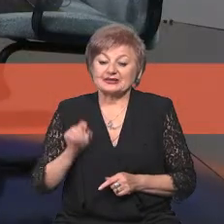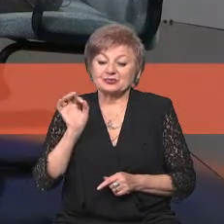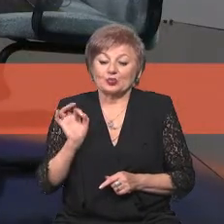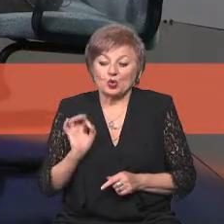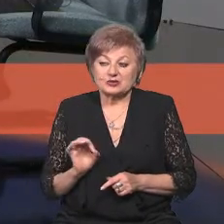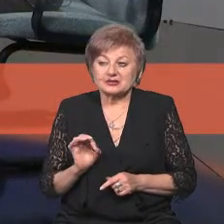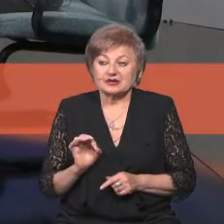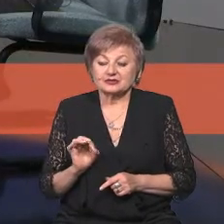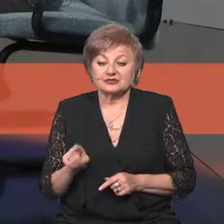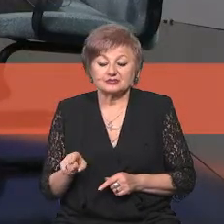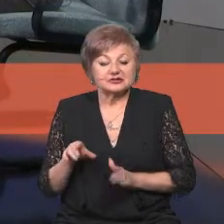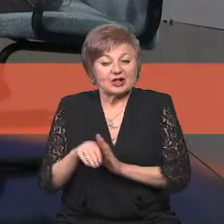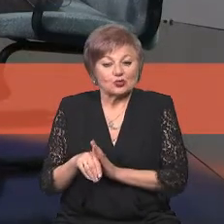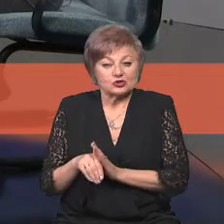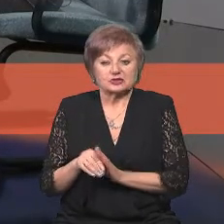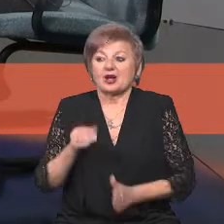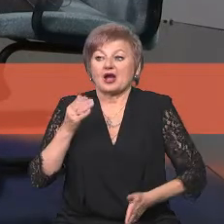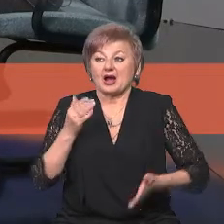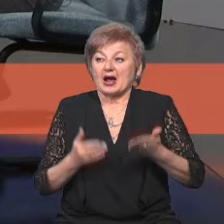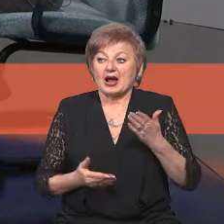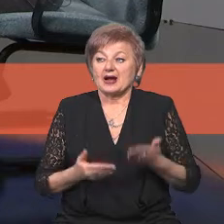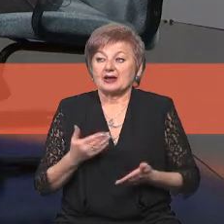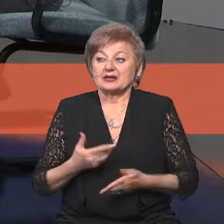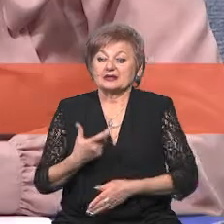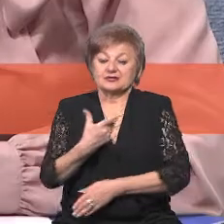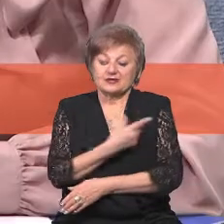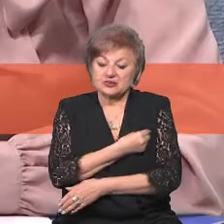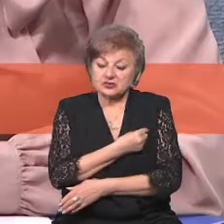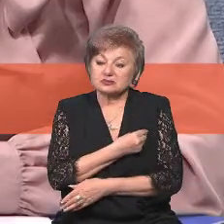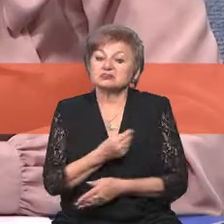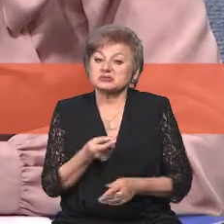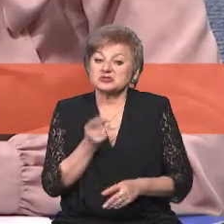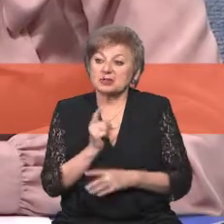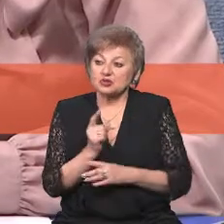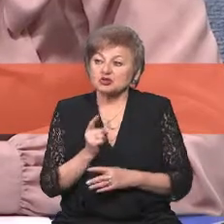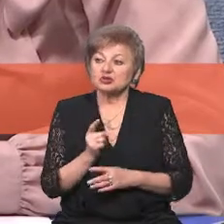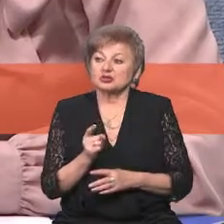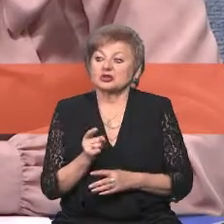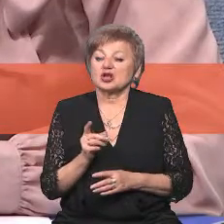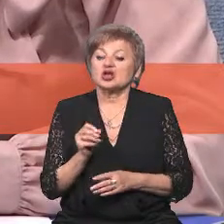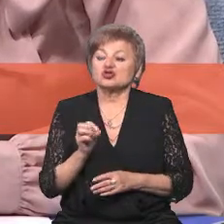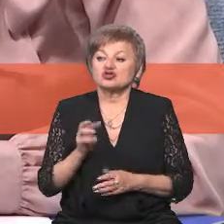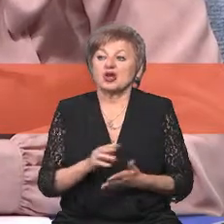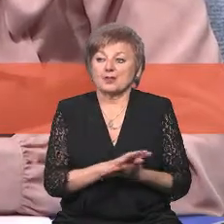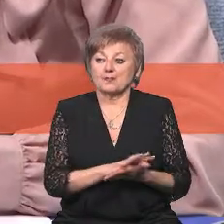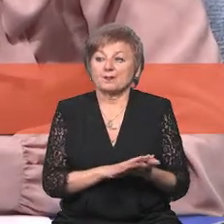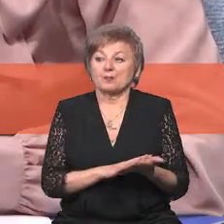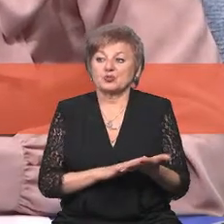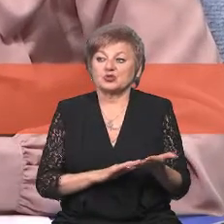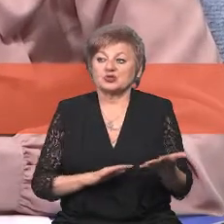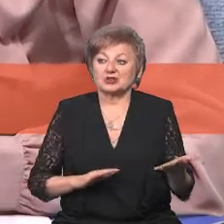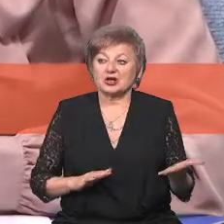якби і заложені. А якщо діти не щеплені за причиною відмови, то таких дітей чим далі,